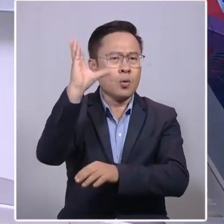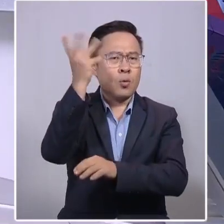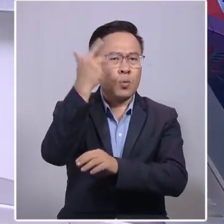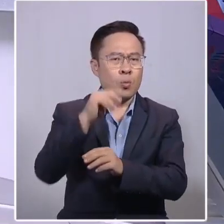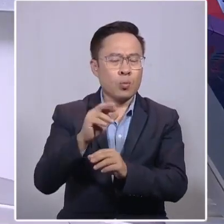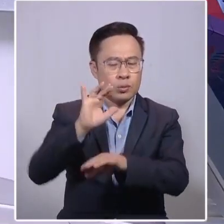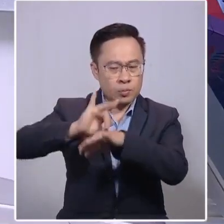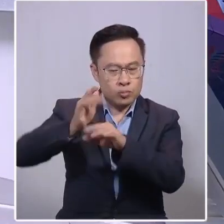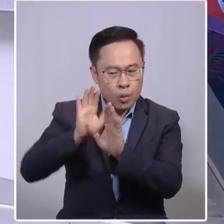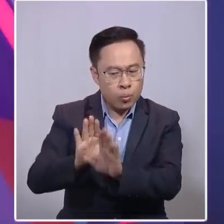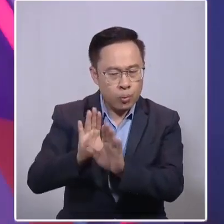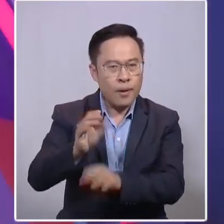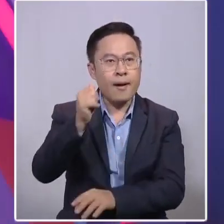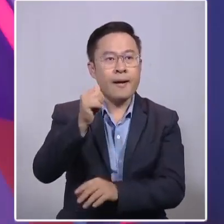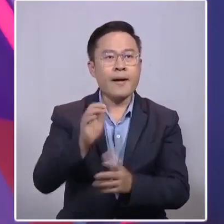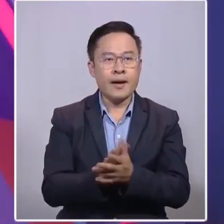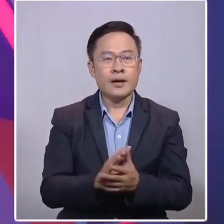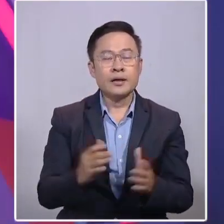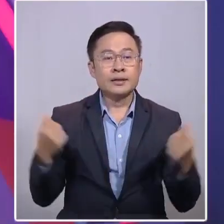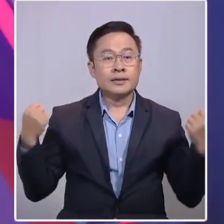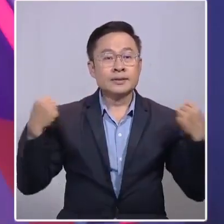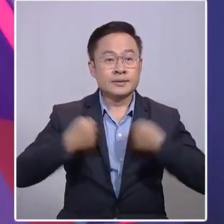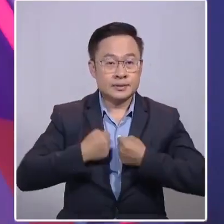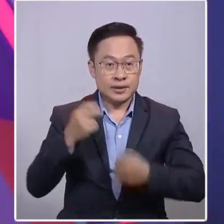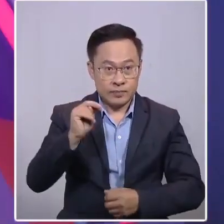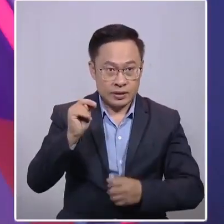สงขลาของผมนี่เป็นที่สนามแรกจังหชนบุรีค่ะ